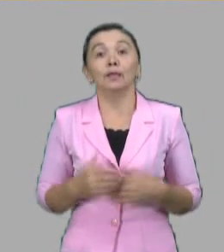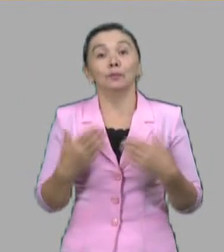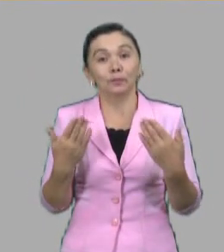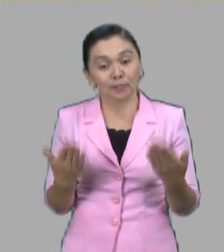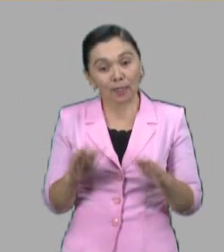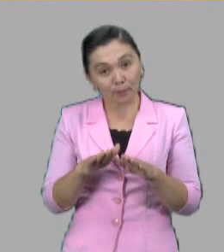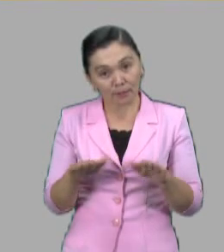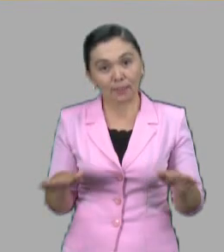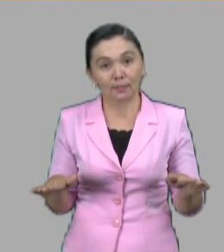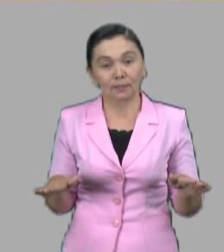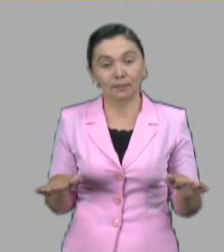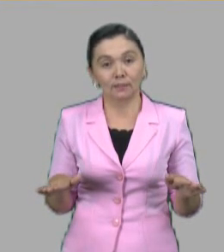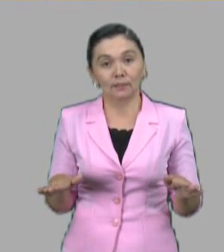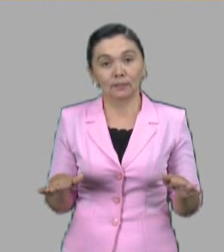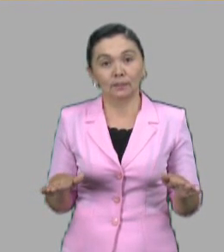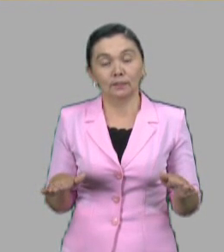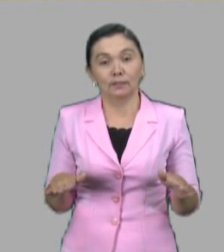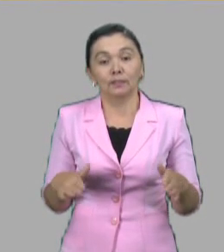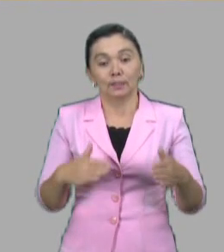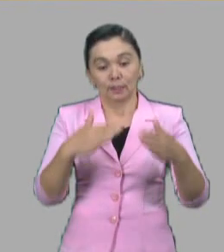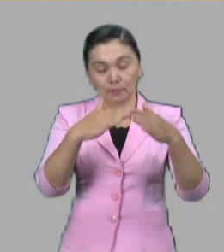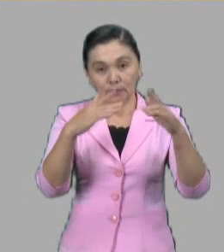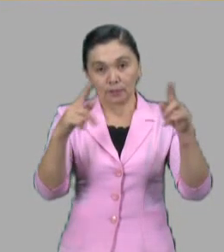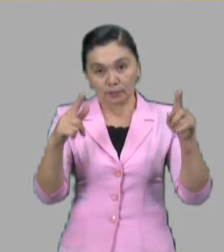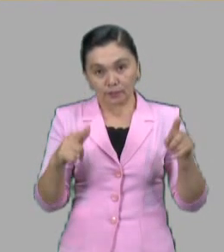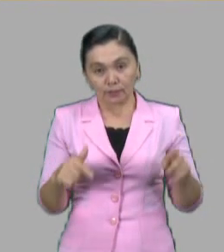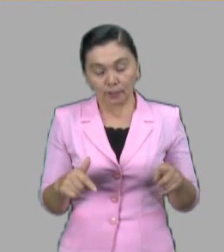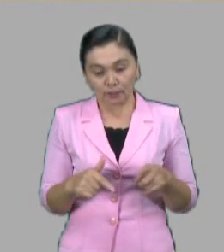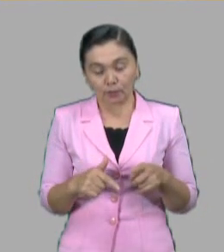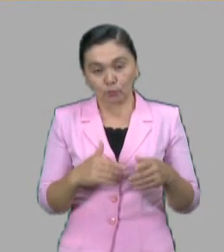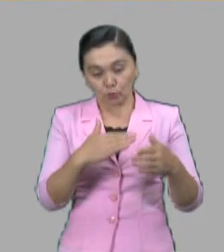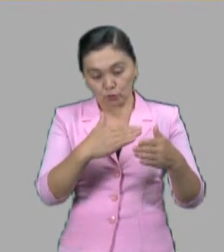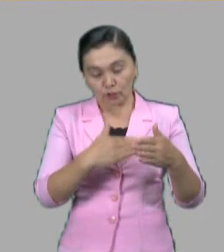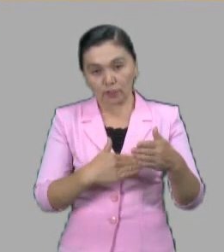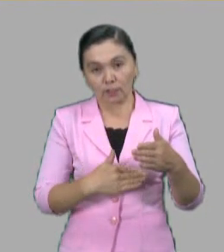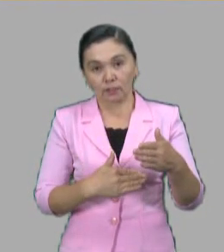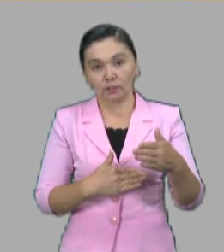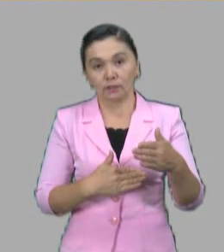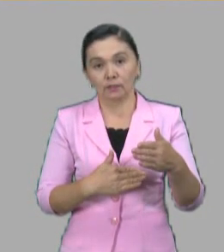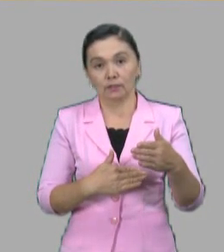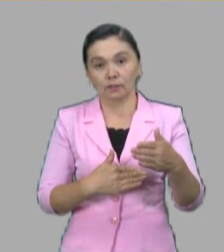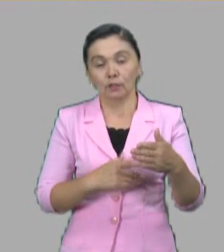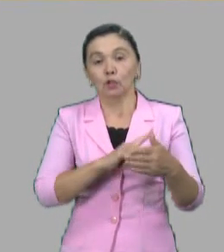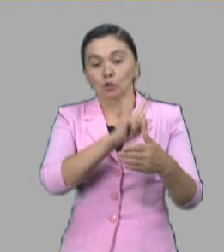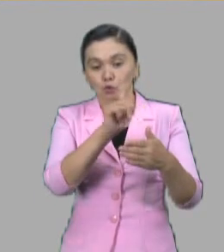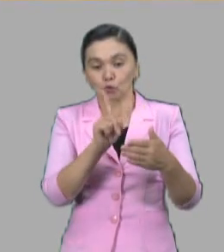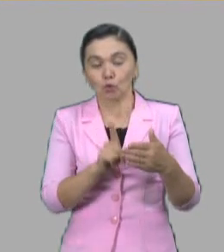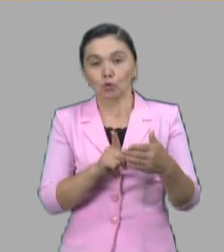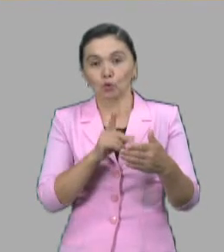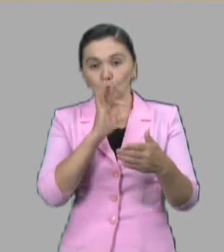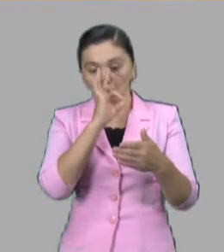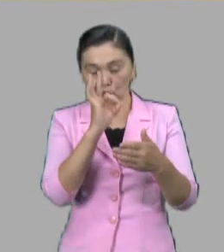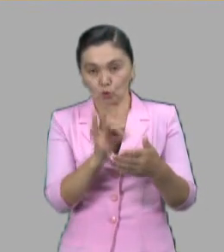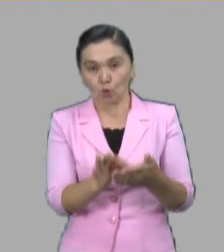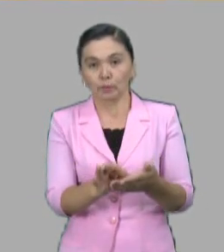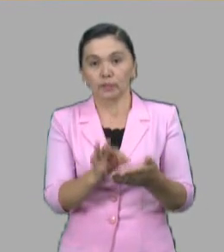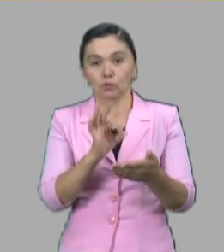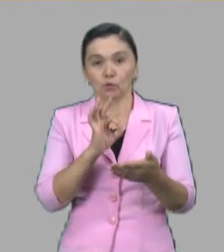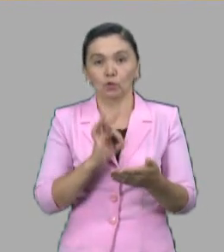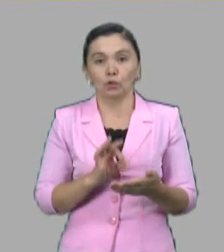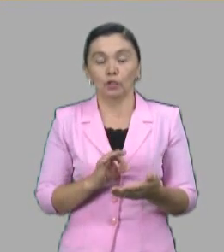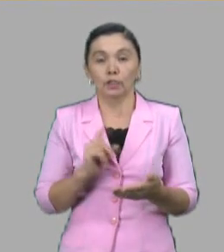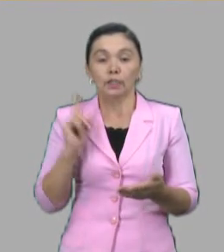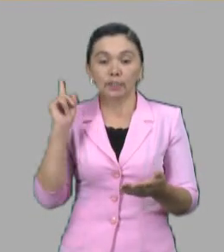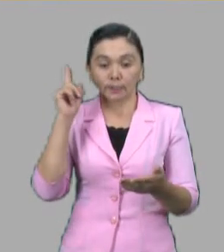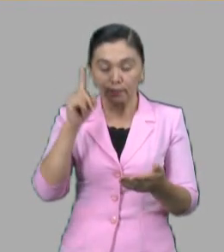Мына балдар. Эми текст боюнча суроолорго жооп